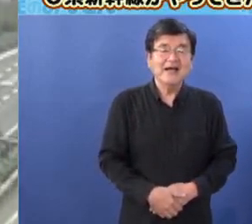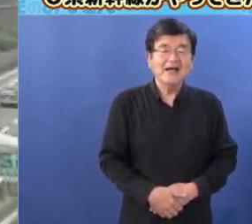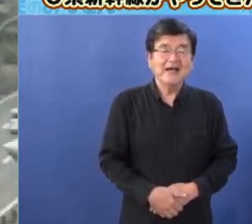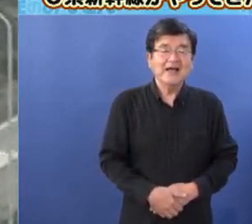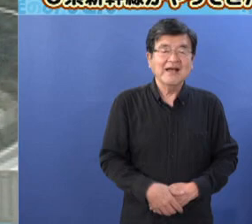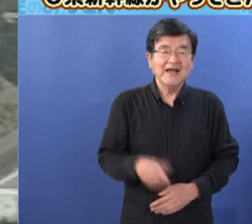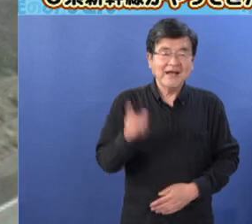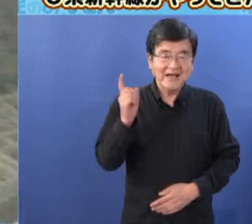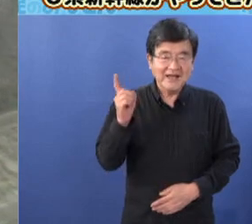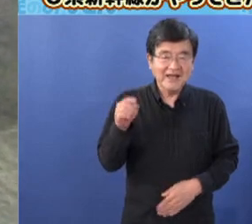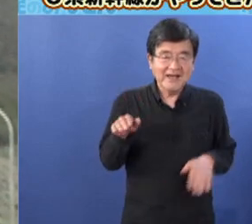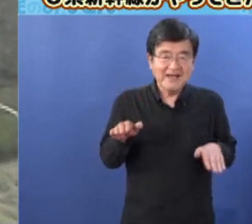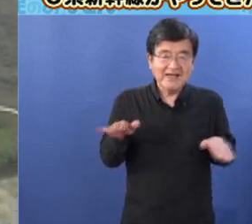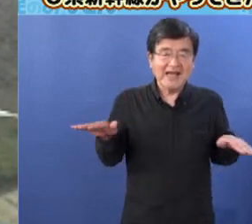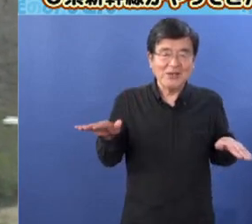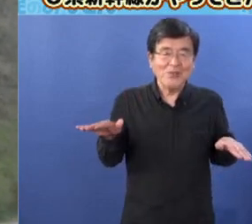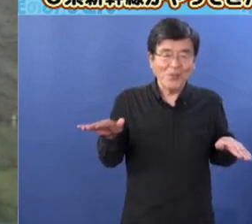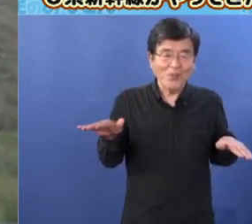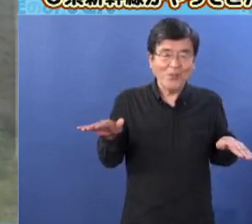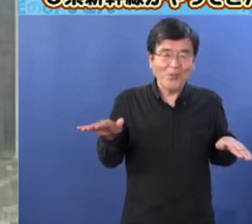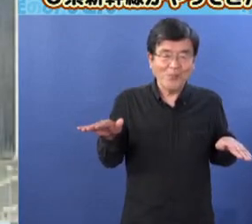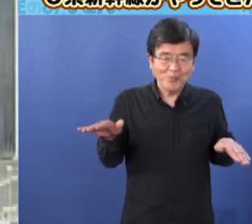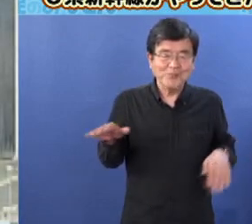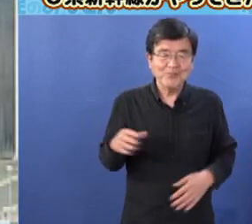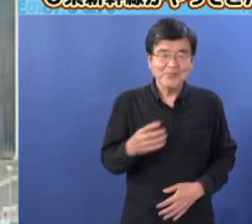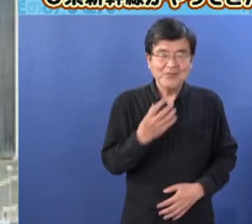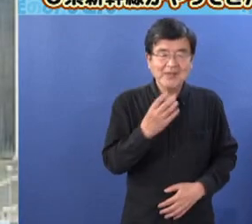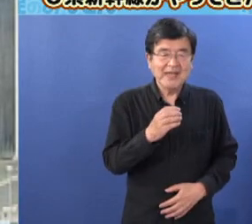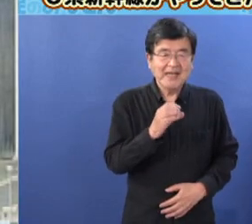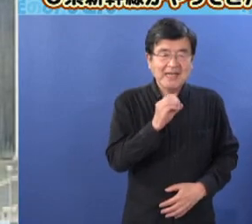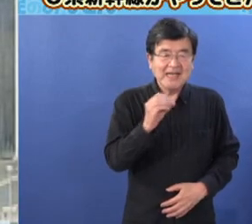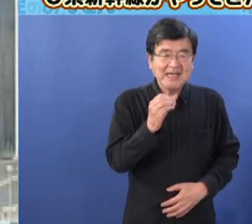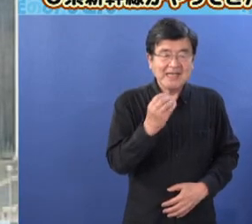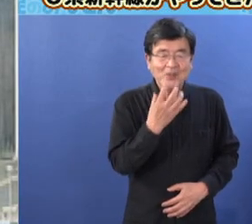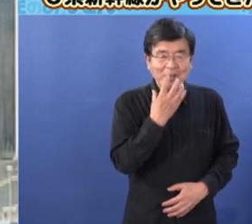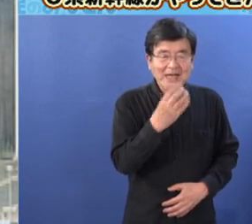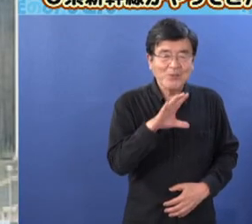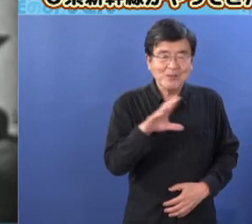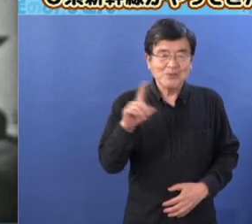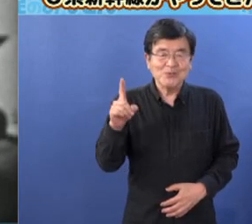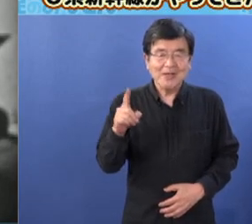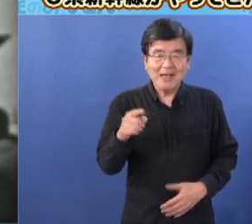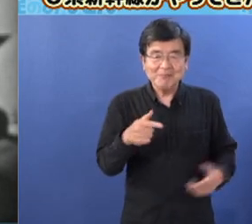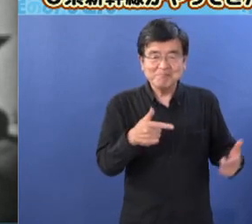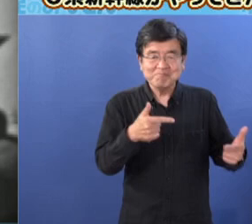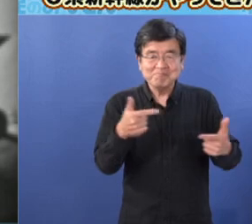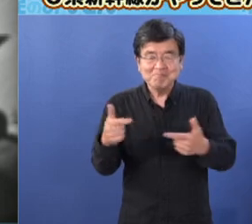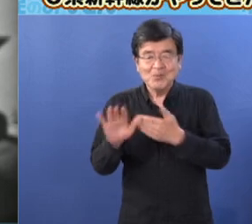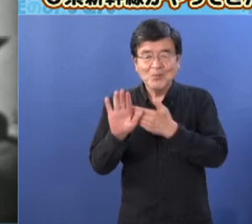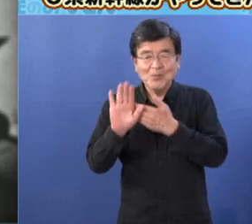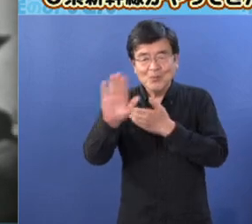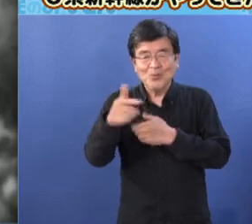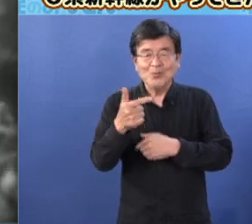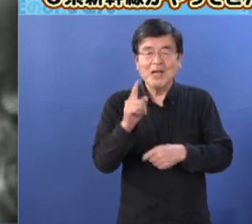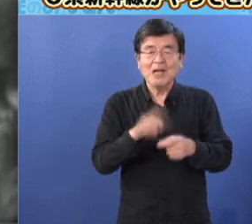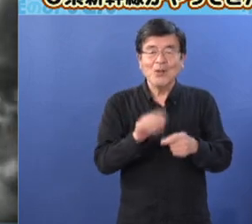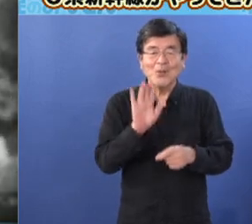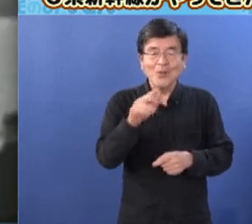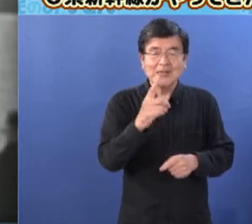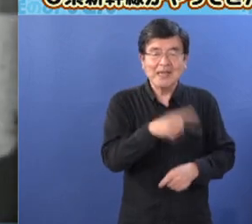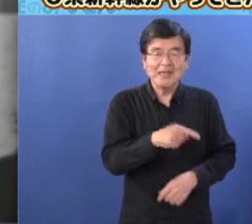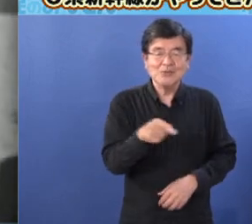ーそう、太陽の塔。 中間ね。 ゼロ系のデビューから遅れること6年